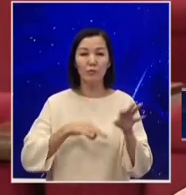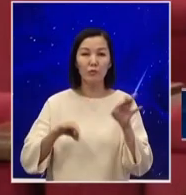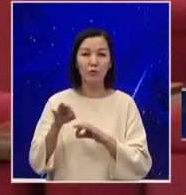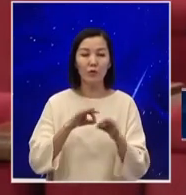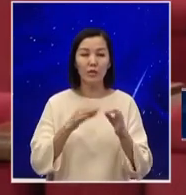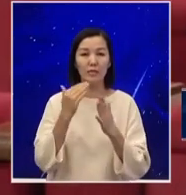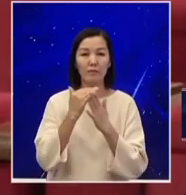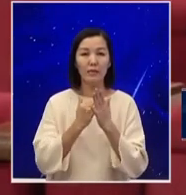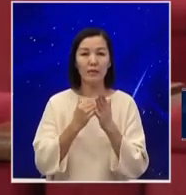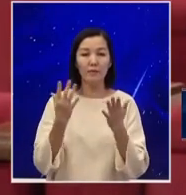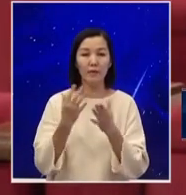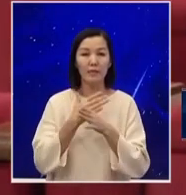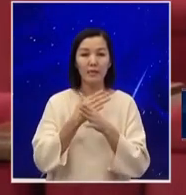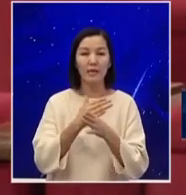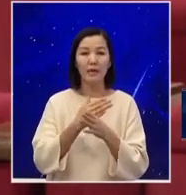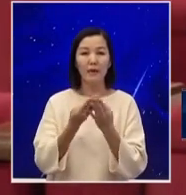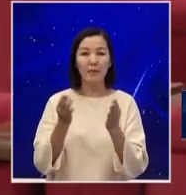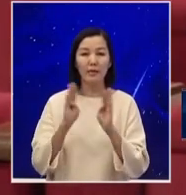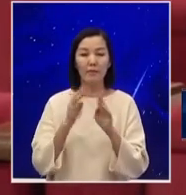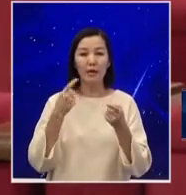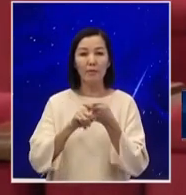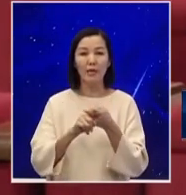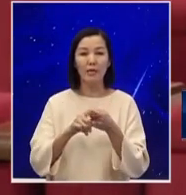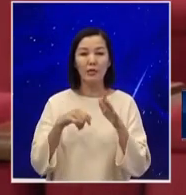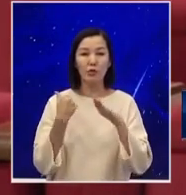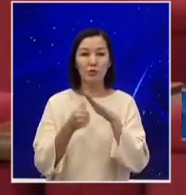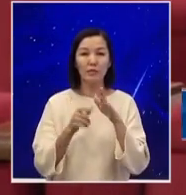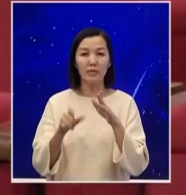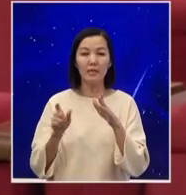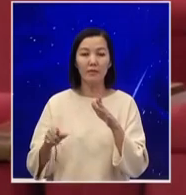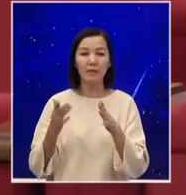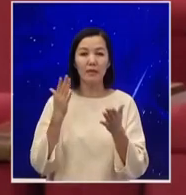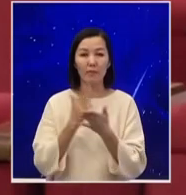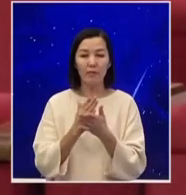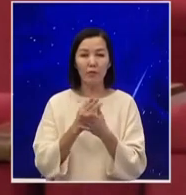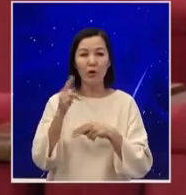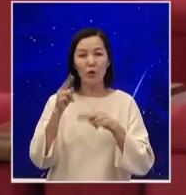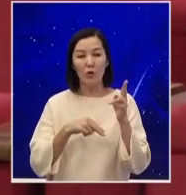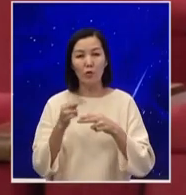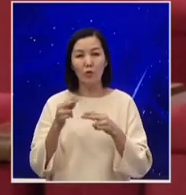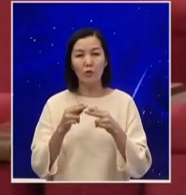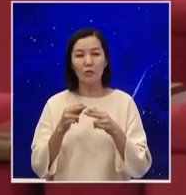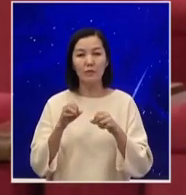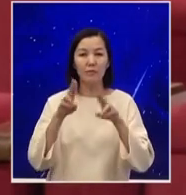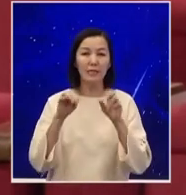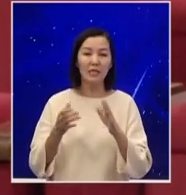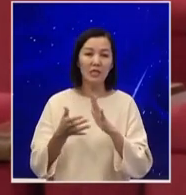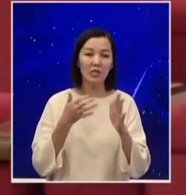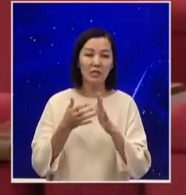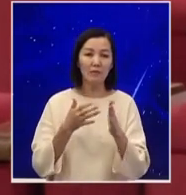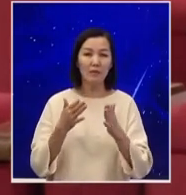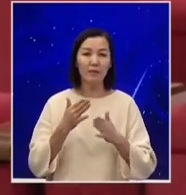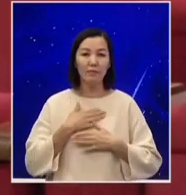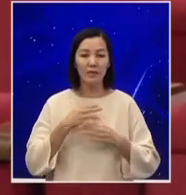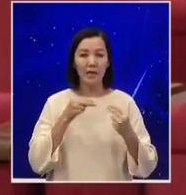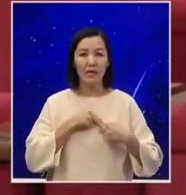картасы бағдарламасы сеп. Пандемияға байланысты жұмыссыз азаматтар болғанымен құрылыс саласының мамандары жетіспейді. Біз